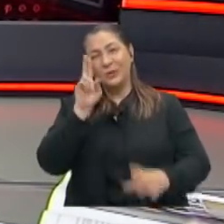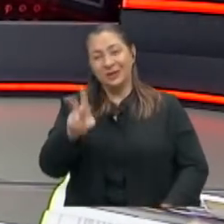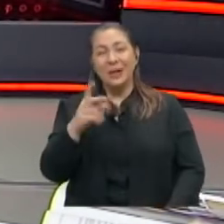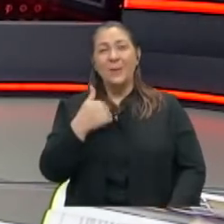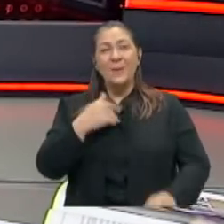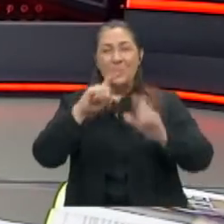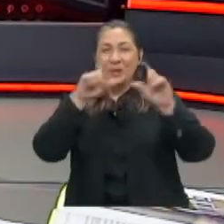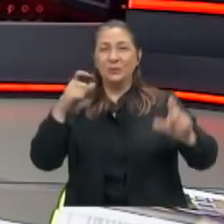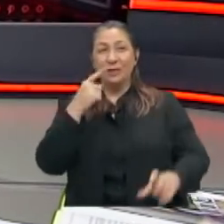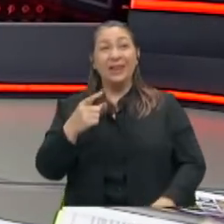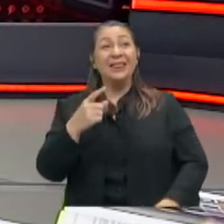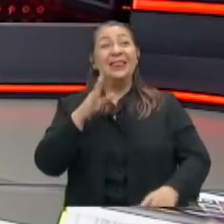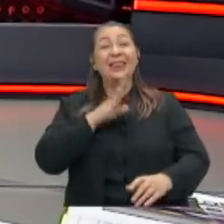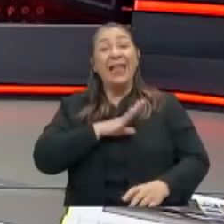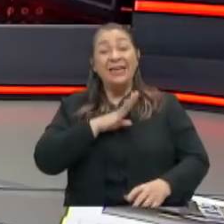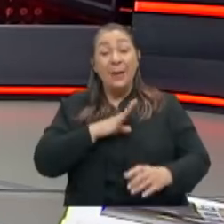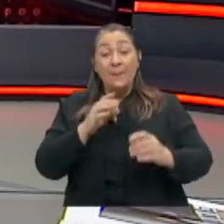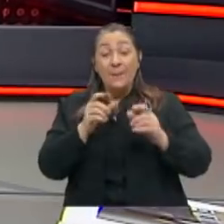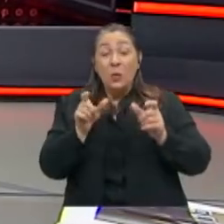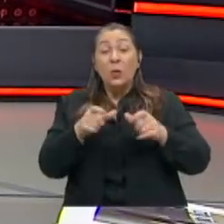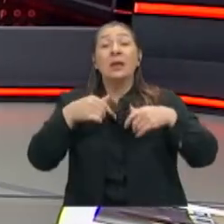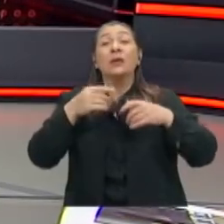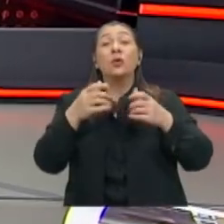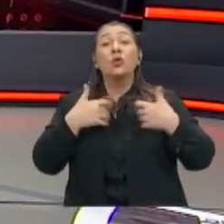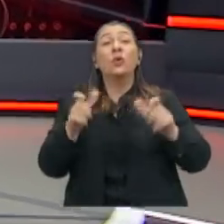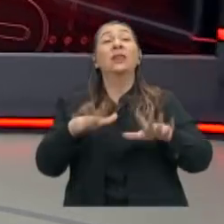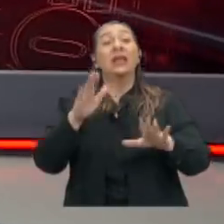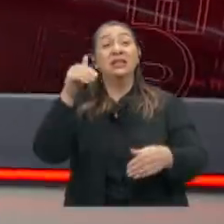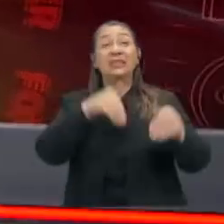Ben başlığı söyleyeyim. Derdi beka değil, seçimmiş.